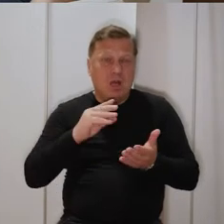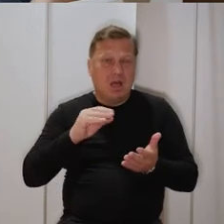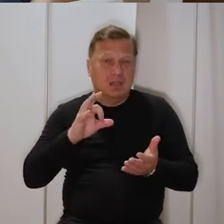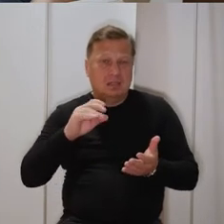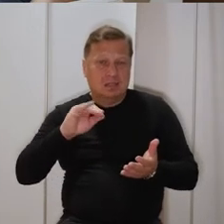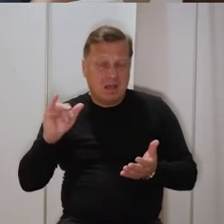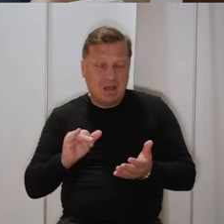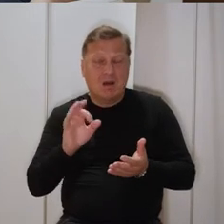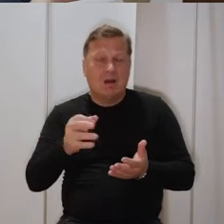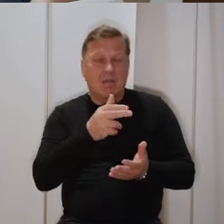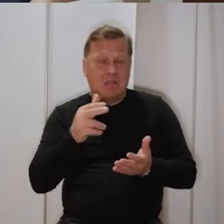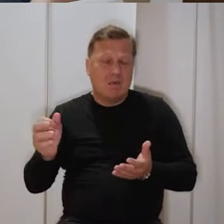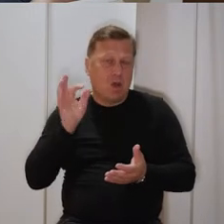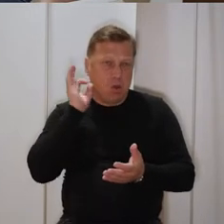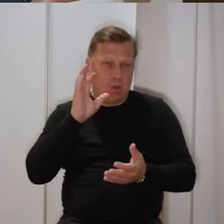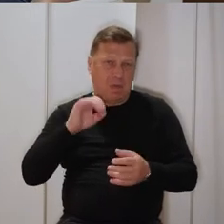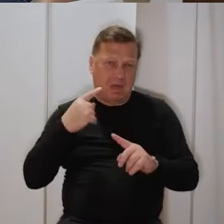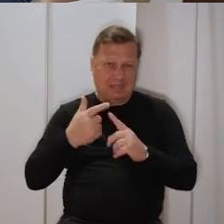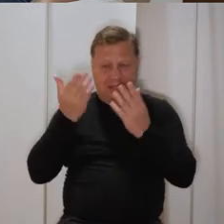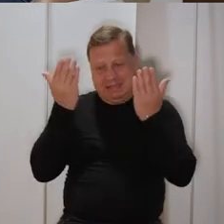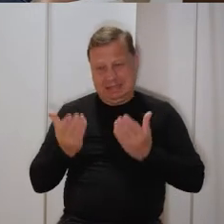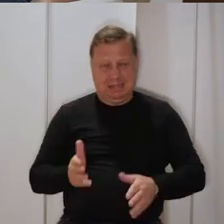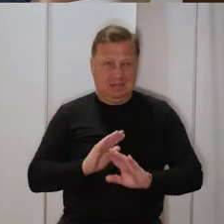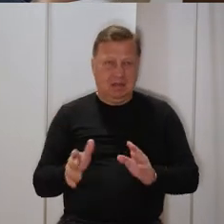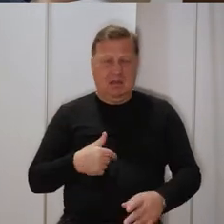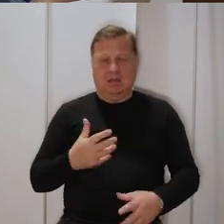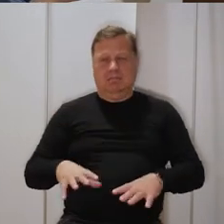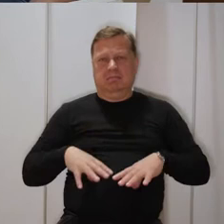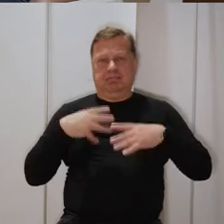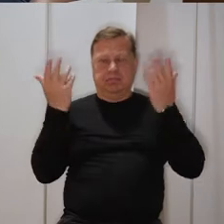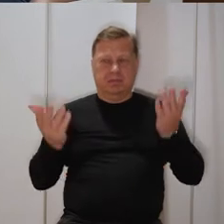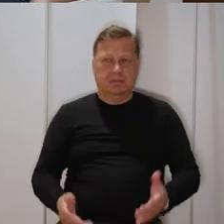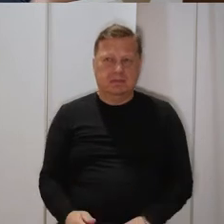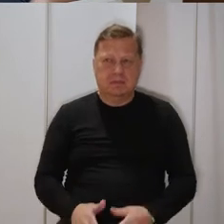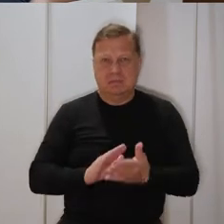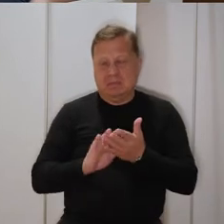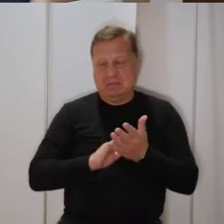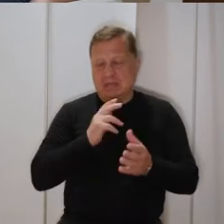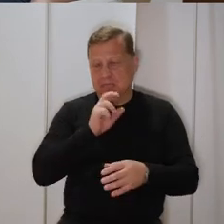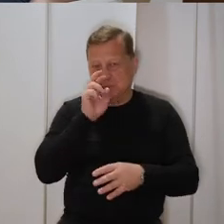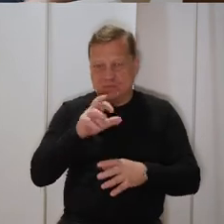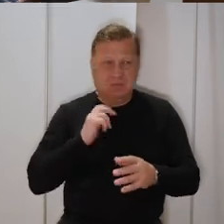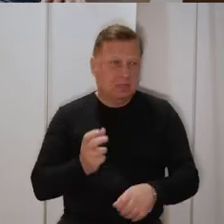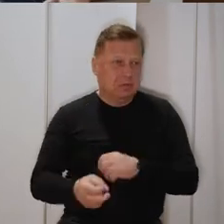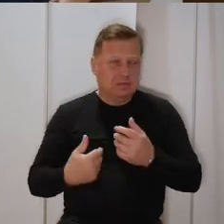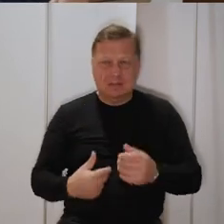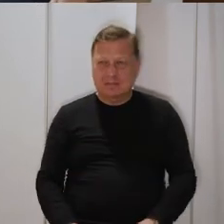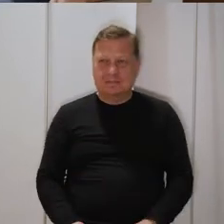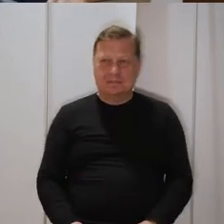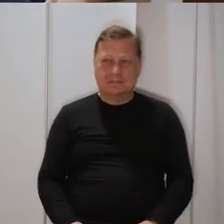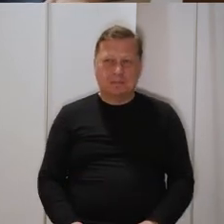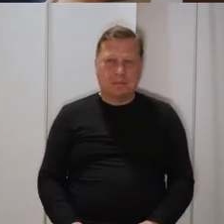o kobiecej seksualności. No i nie wiem jak innych, ale mnie to strasznie wkurwiło. Przepraszam za przekleństwo.